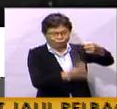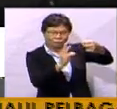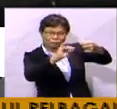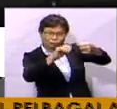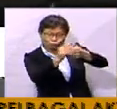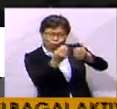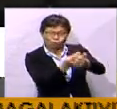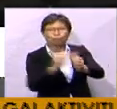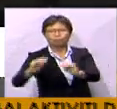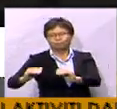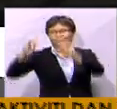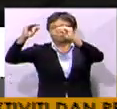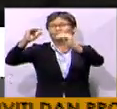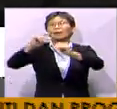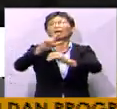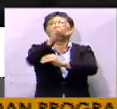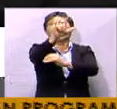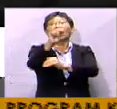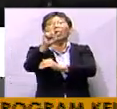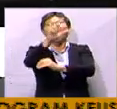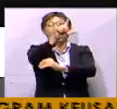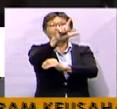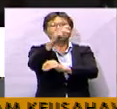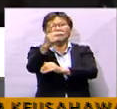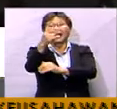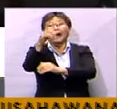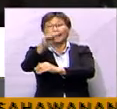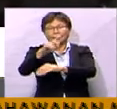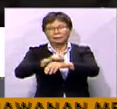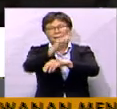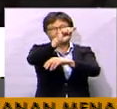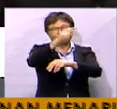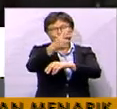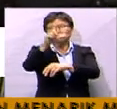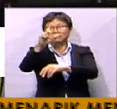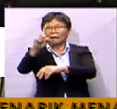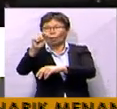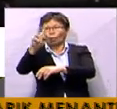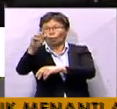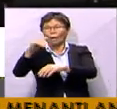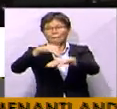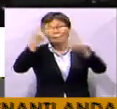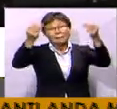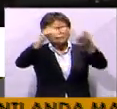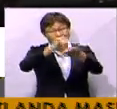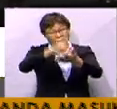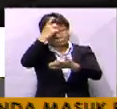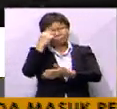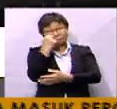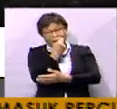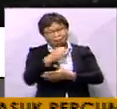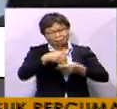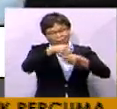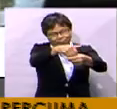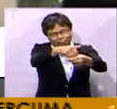naik taraf Kompleks Lembaga Kemajuan Ikan Malaysia LKIM di Tanjung Dawai. Pada majlis sama, Perdana Menteri menyampaikan